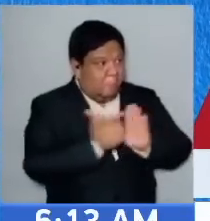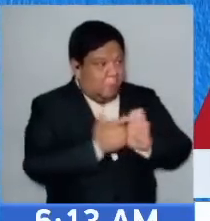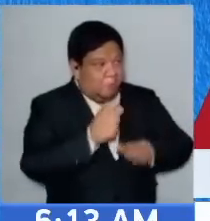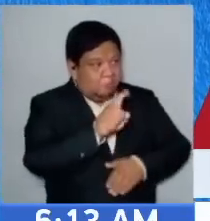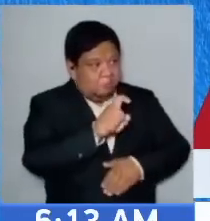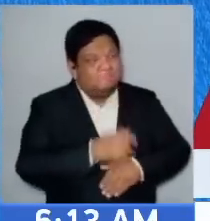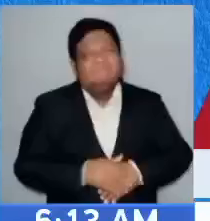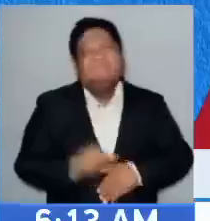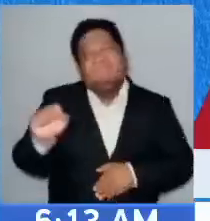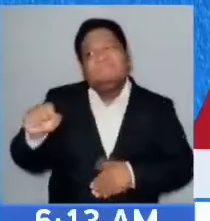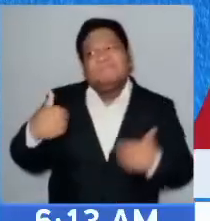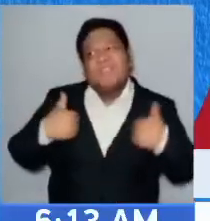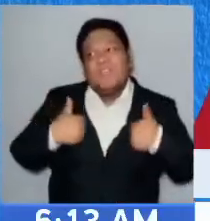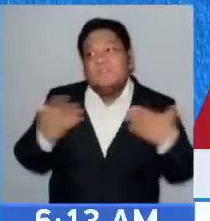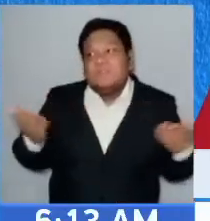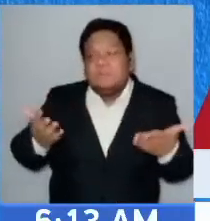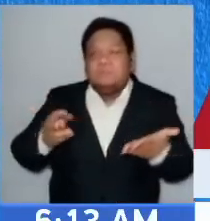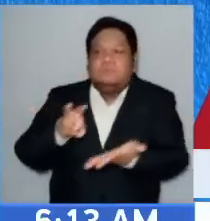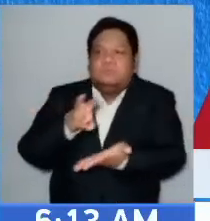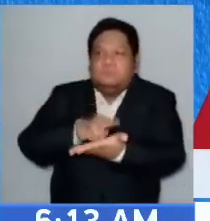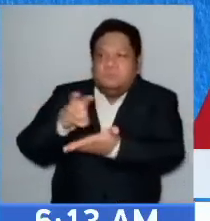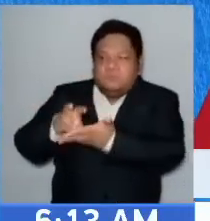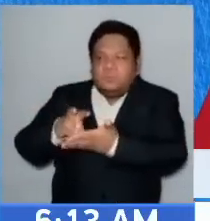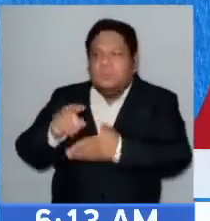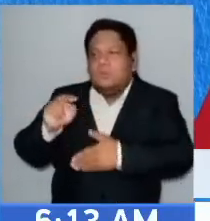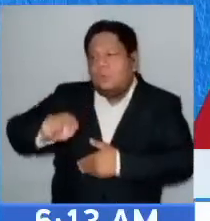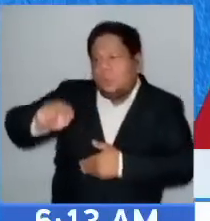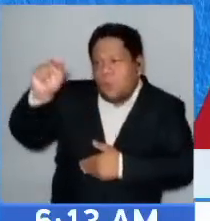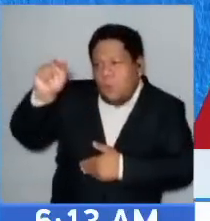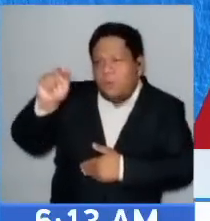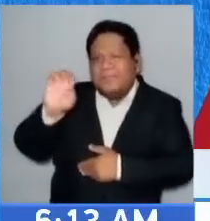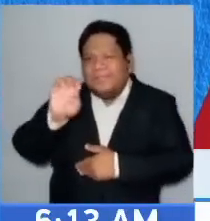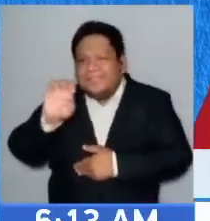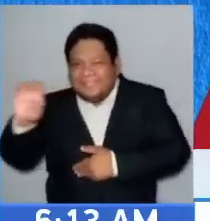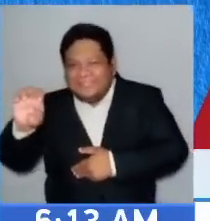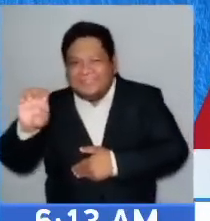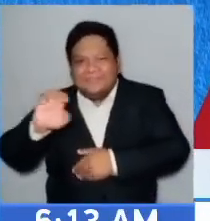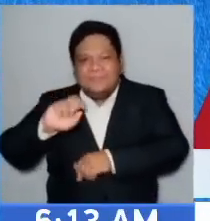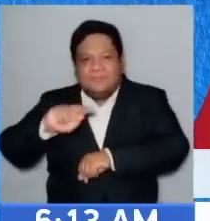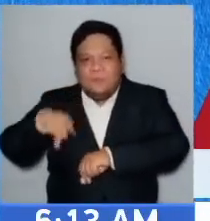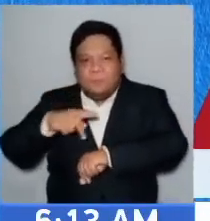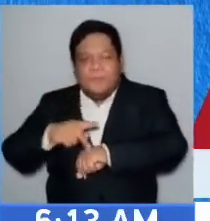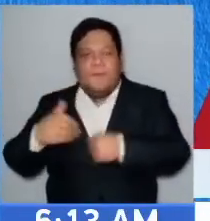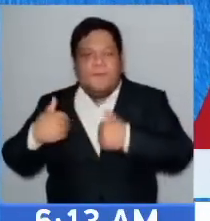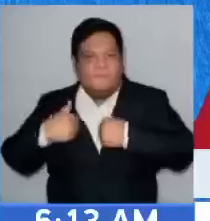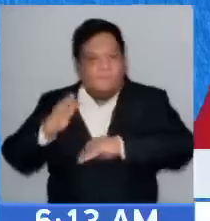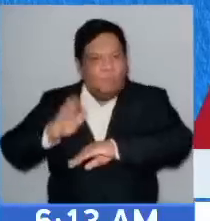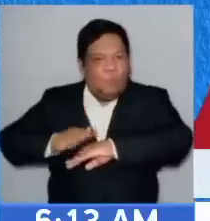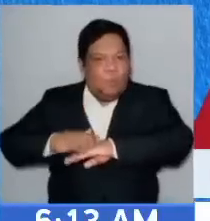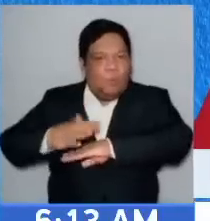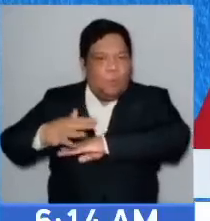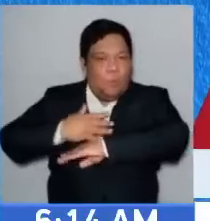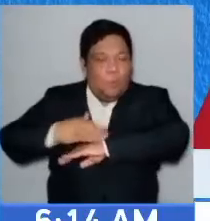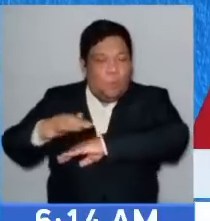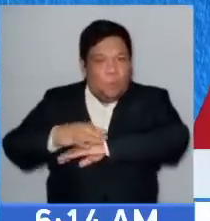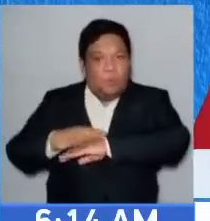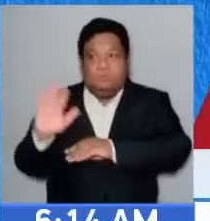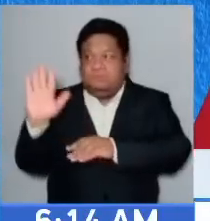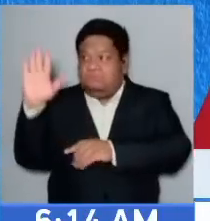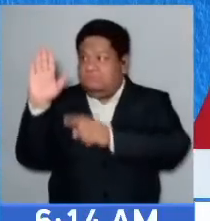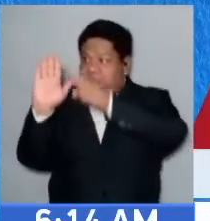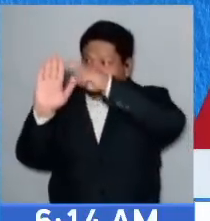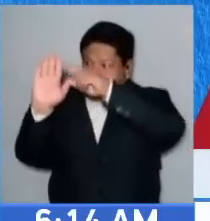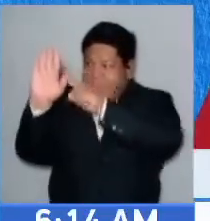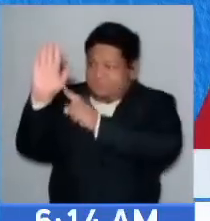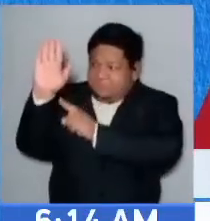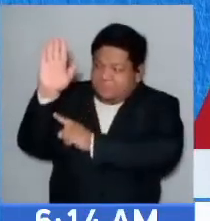sa hilaga at silangang bahagi ng ating bansa, may gale warning yan, no? Maging sa karagatan sa paligid ng Southern Luzon area. Hanggat maaari, huwag